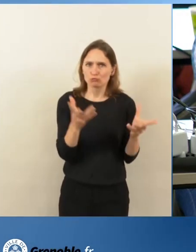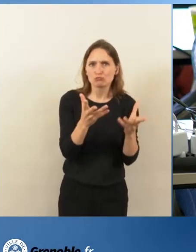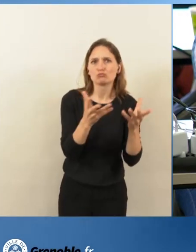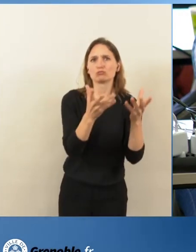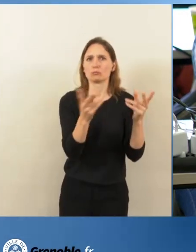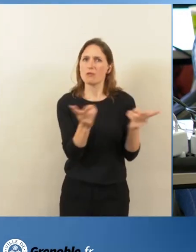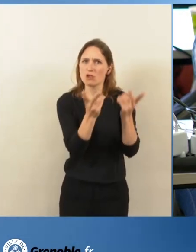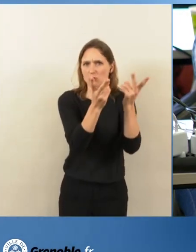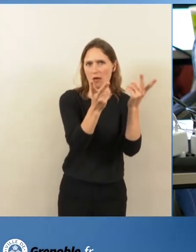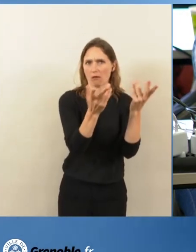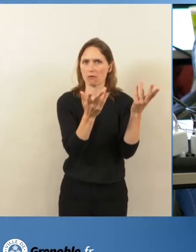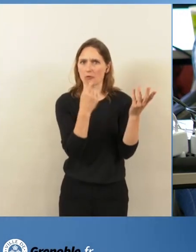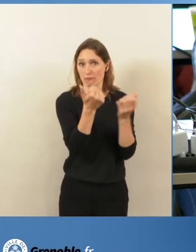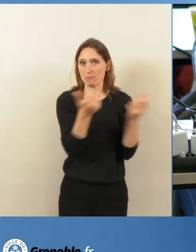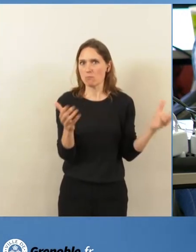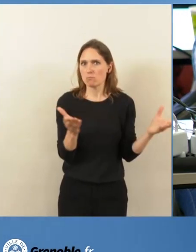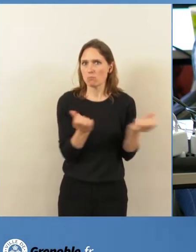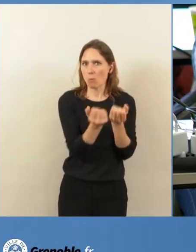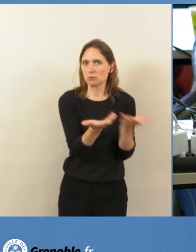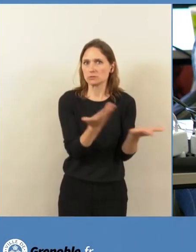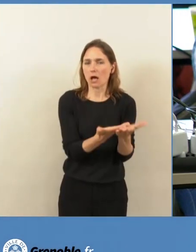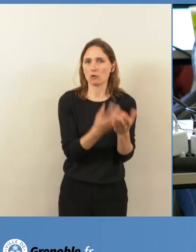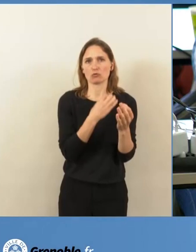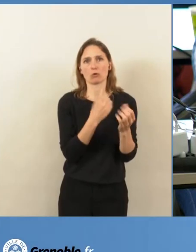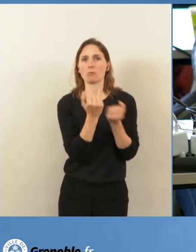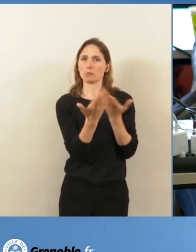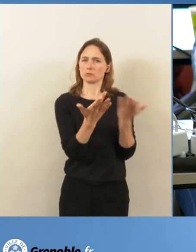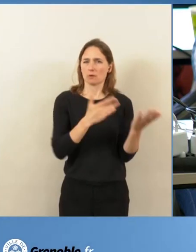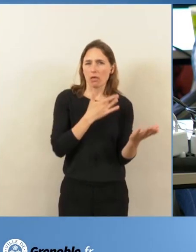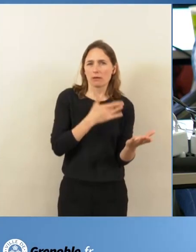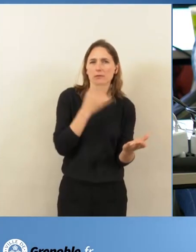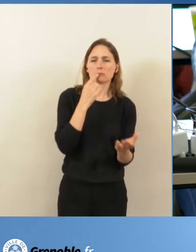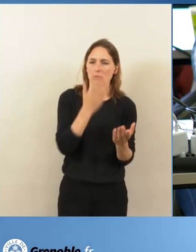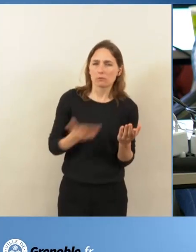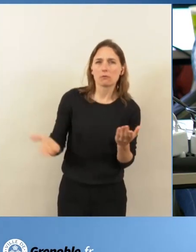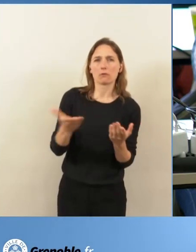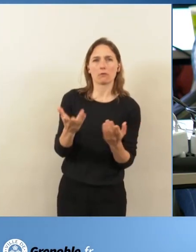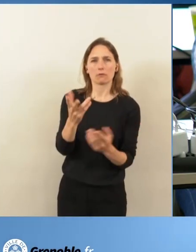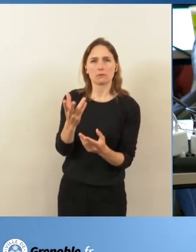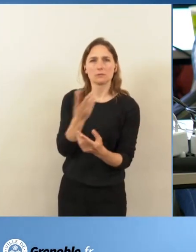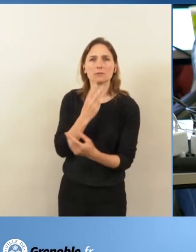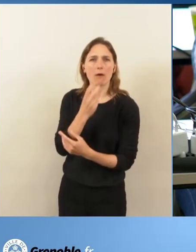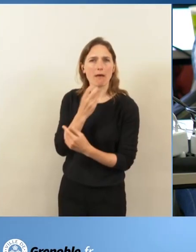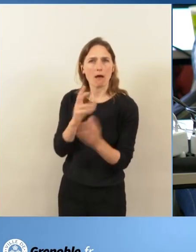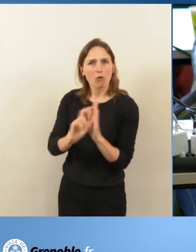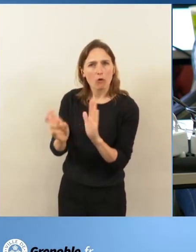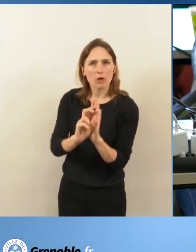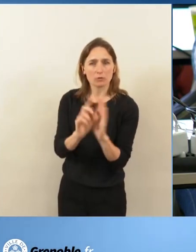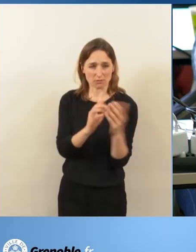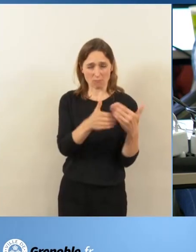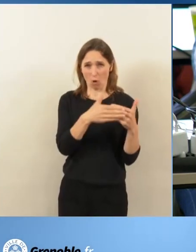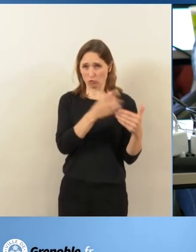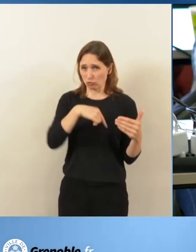comme rassemblement était évidemment une proposition très intéressante pour les Grenoblois et qui n'étaient finalement pas si loin de nos propres propositions